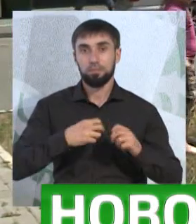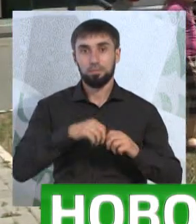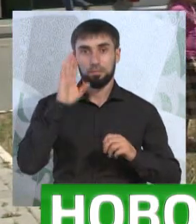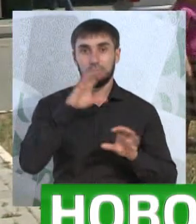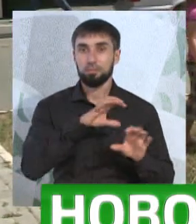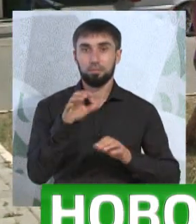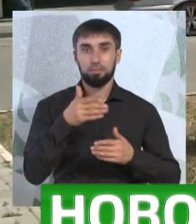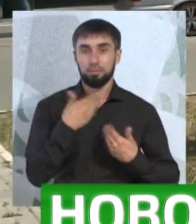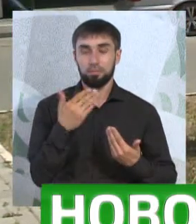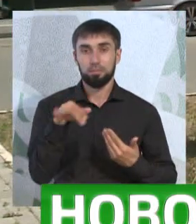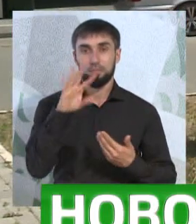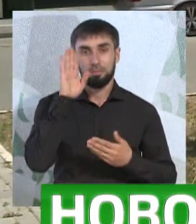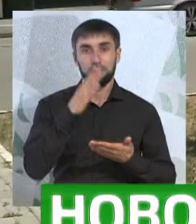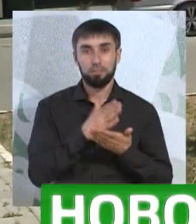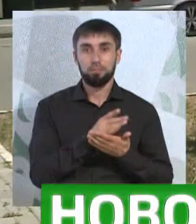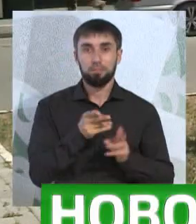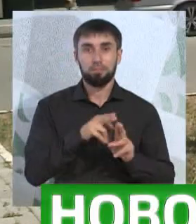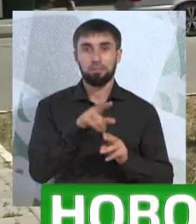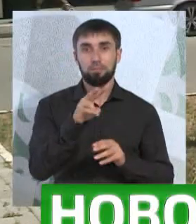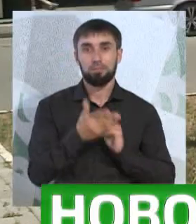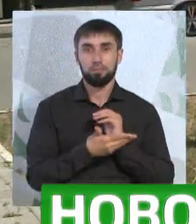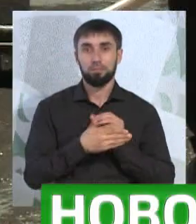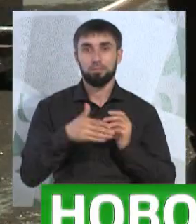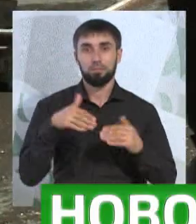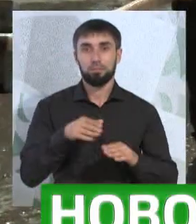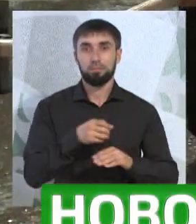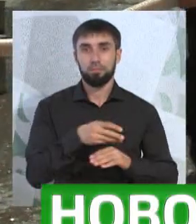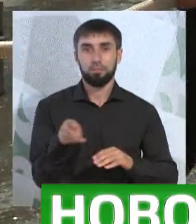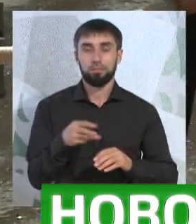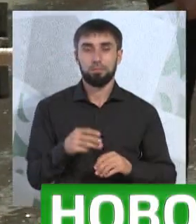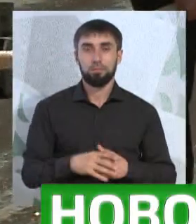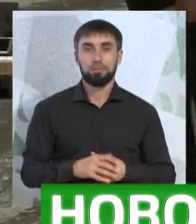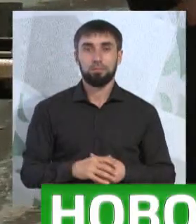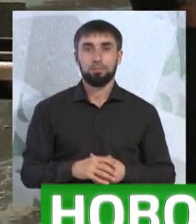водоснабжением сегодня не было, поэтому водовоз поливает деревья и клумбы.